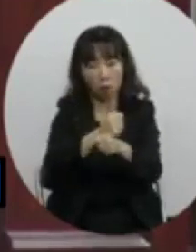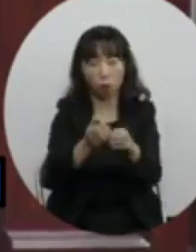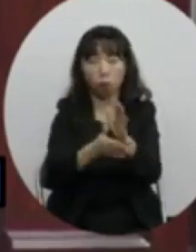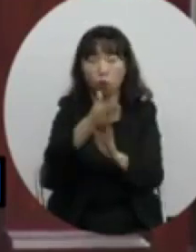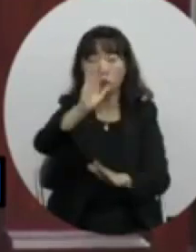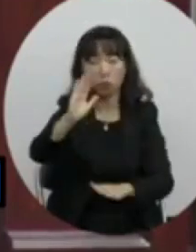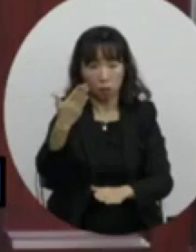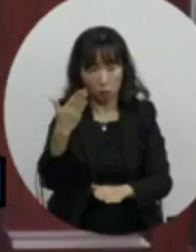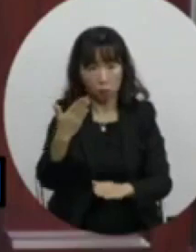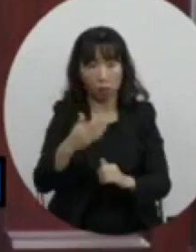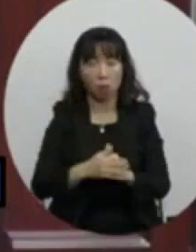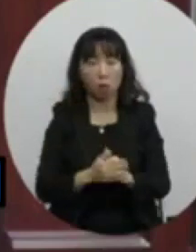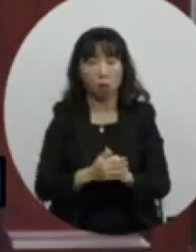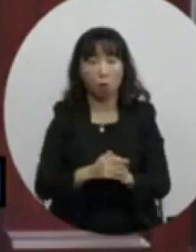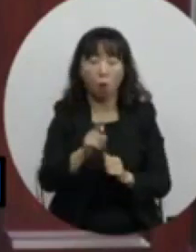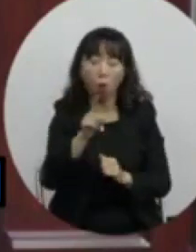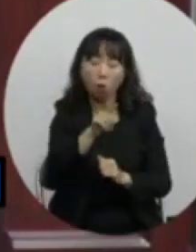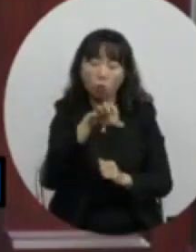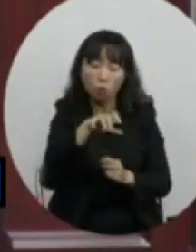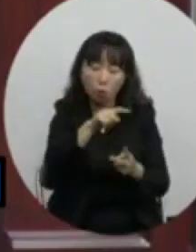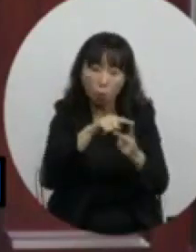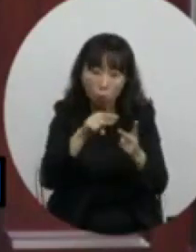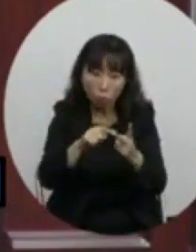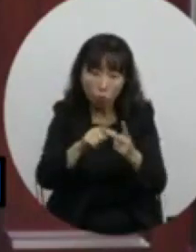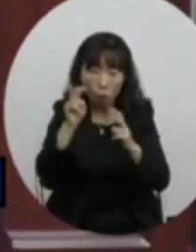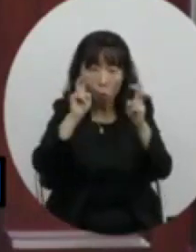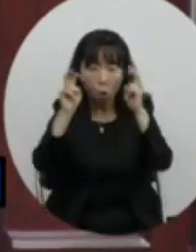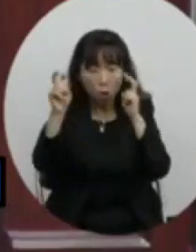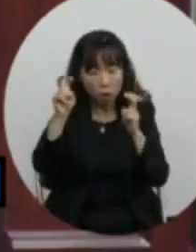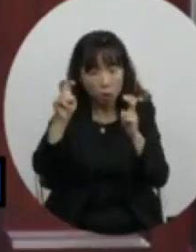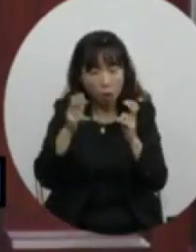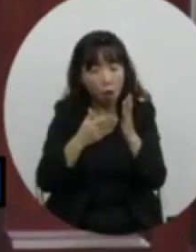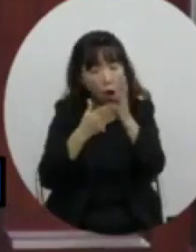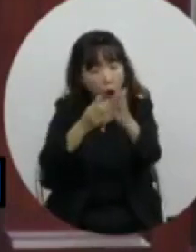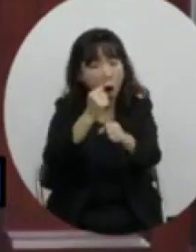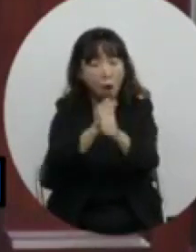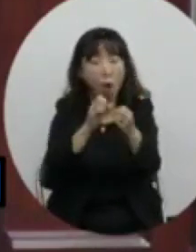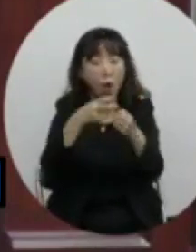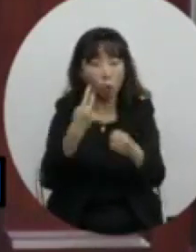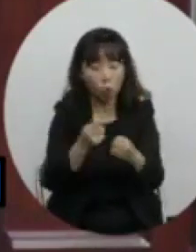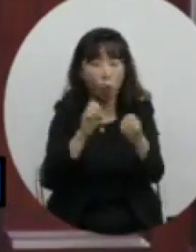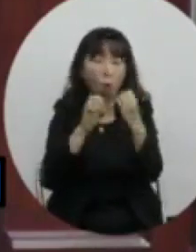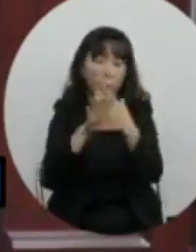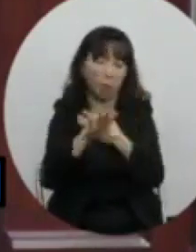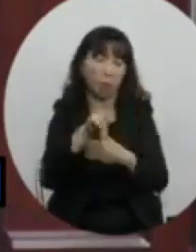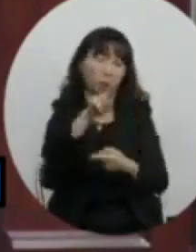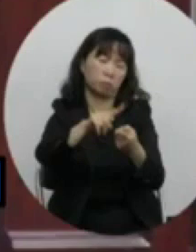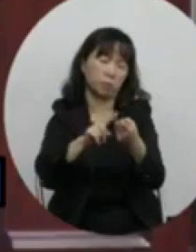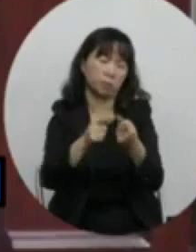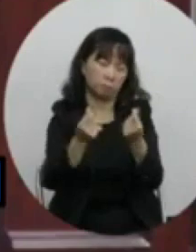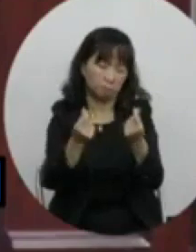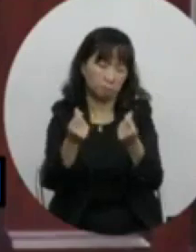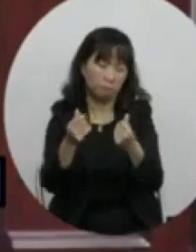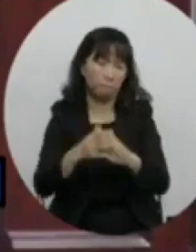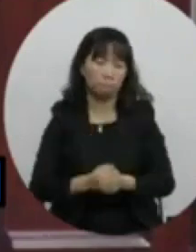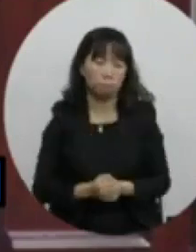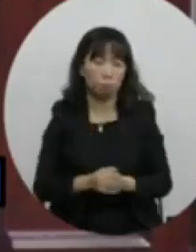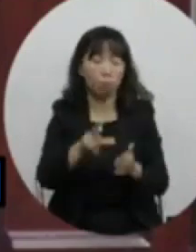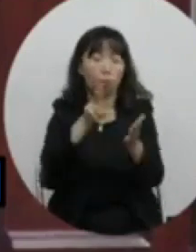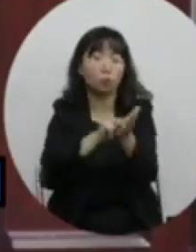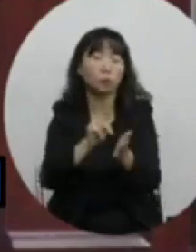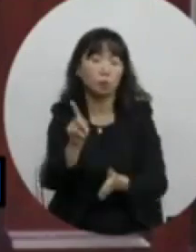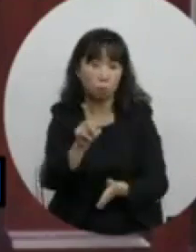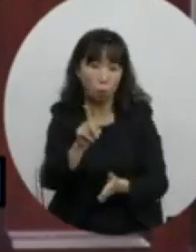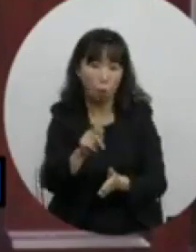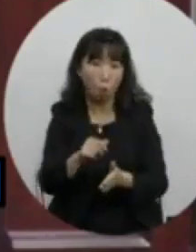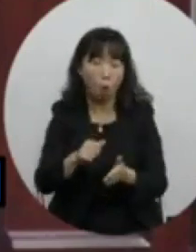되자 어디에 어떤 용어를 발주해도 이 이상의 결론이 나올 수는 없을 것입니다. 문제는